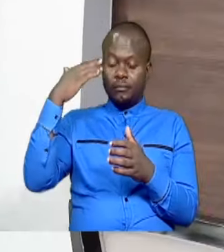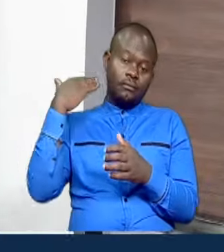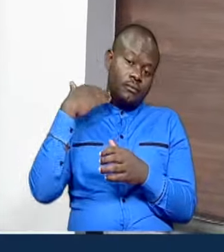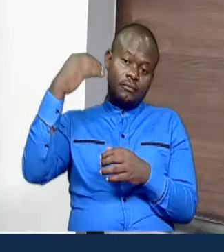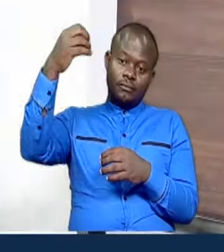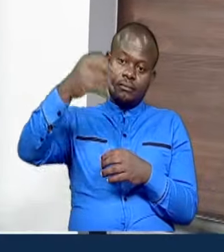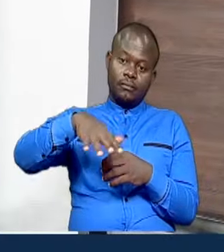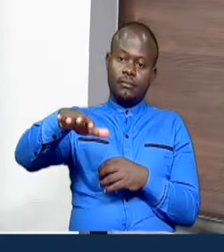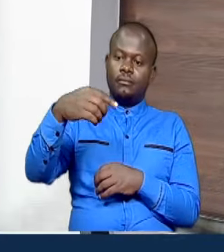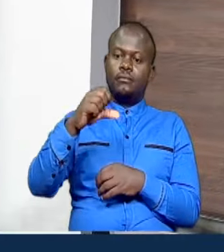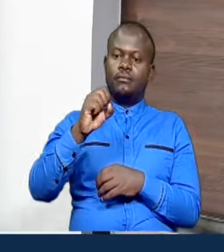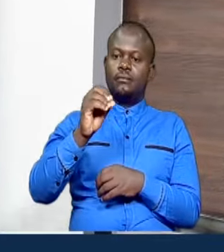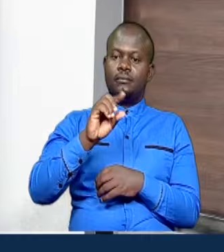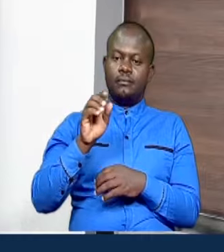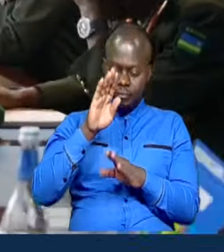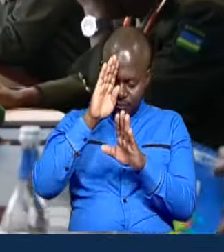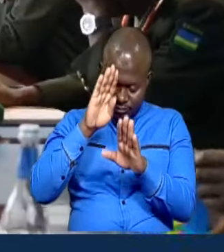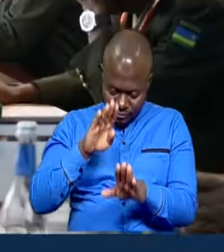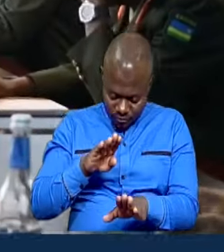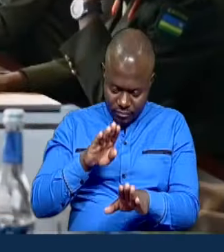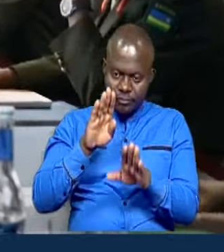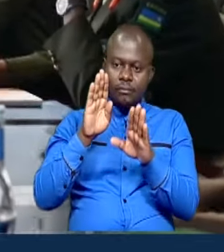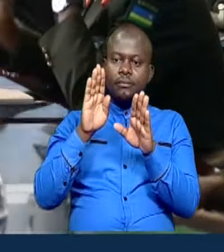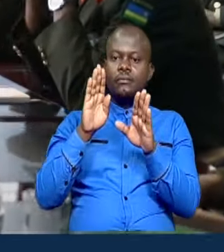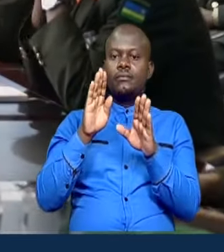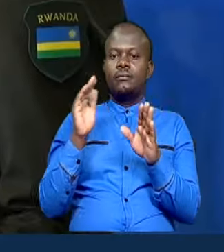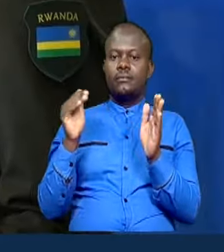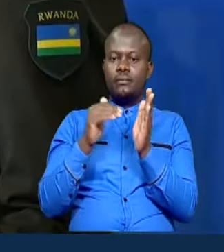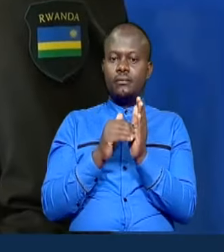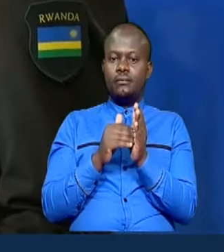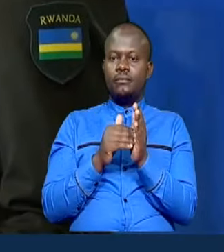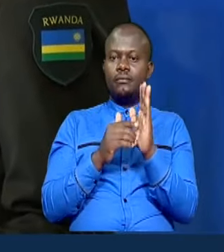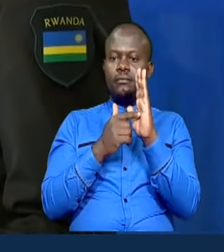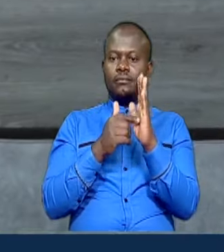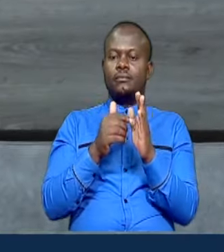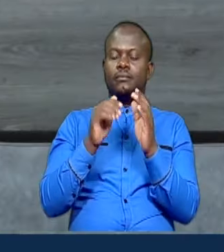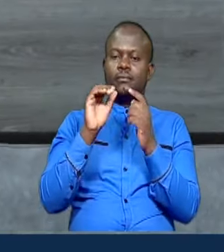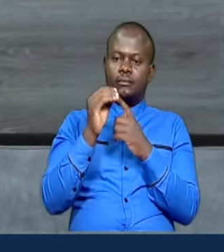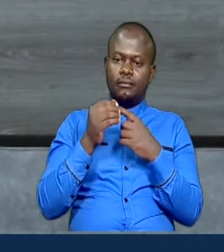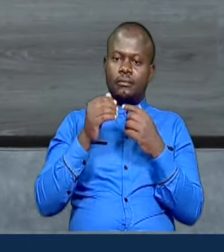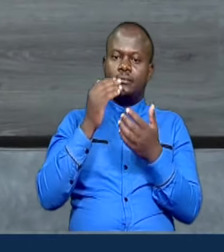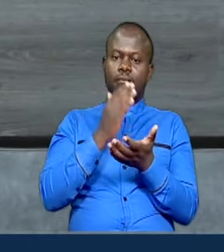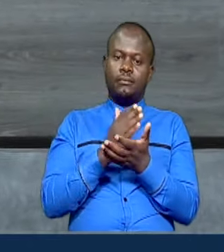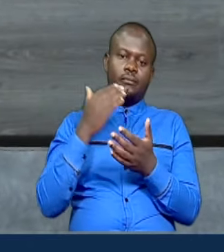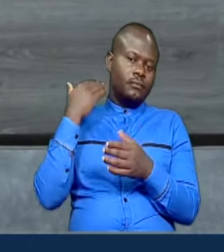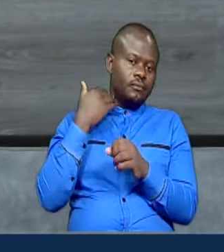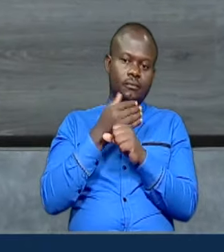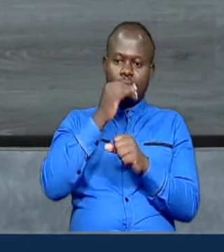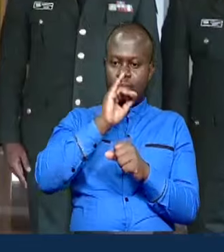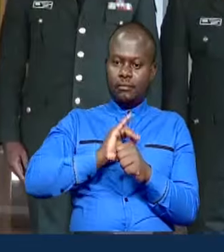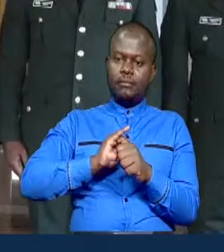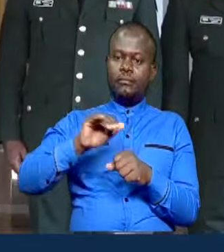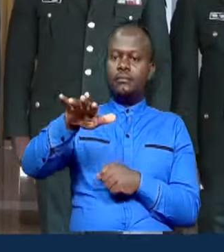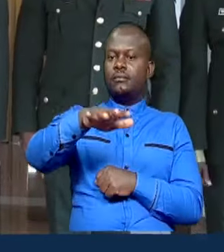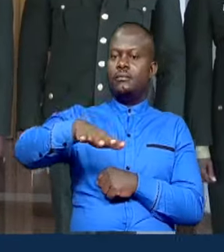Kigali ku Gisozi bunamira inzirakarengane zihashyinguye ndetse n'ingoro ndangamurage y'urugamba rwo guhagarika Jenoside yakorewe Abatutsi